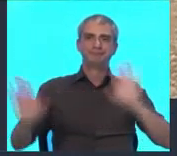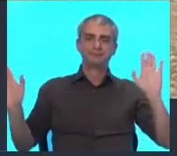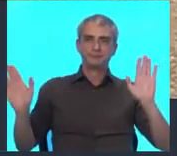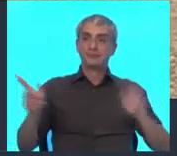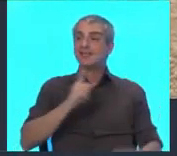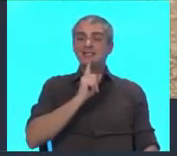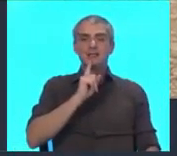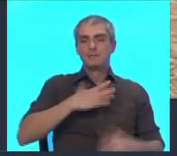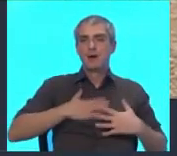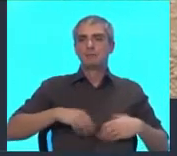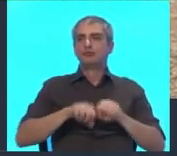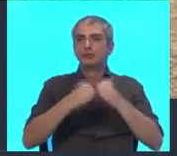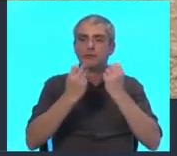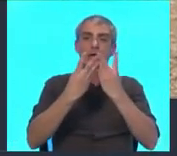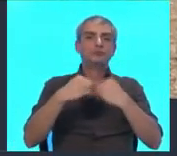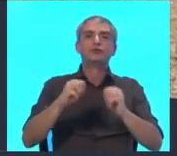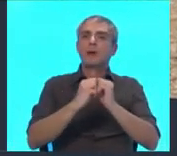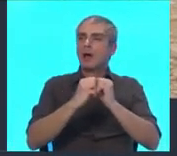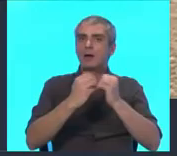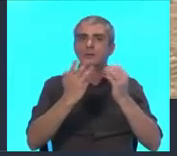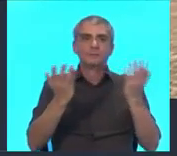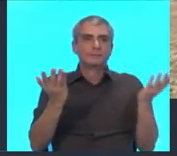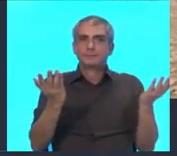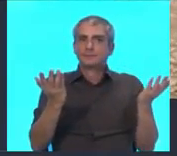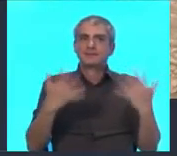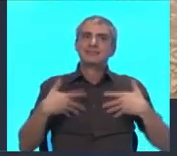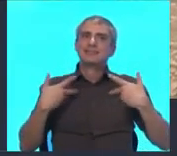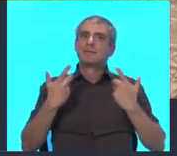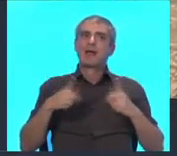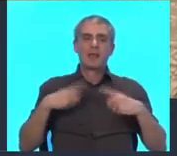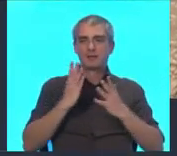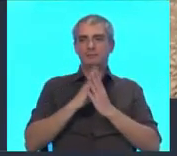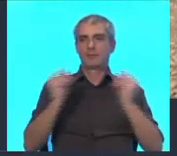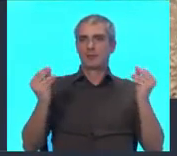שבורה, משפחה, ששמחת החיים נעלמה להם.